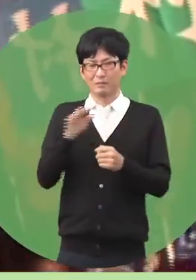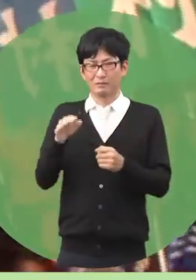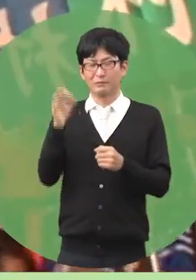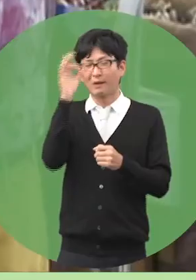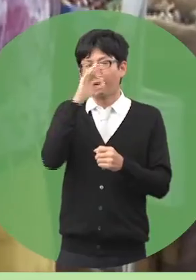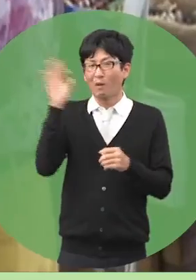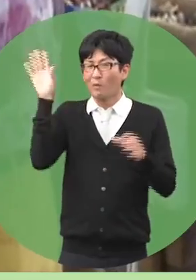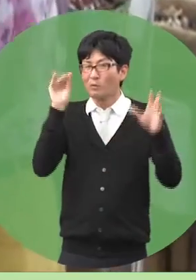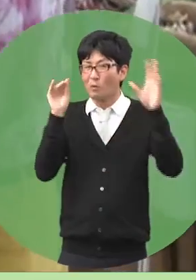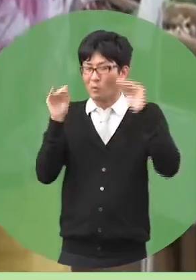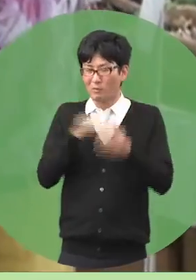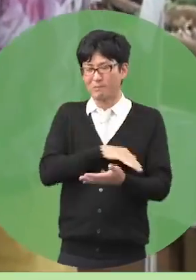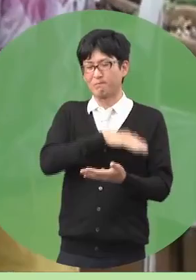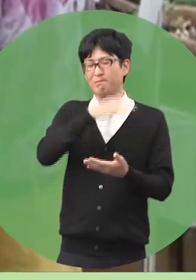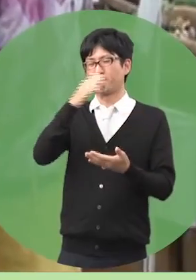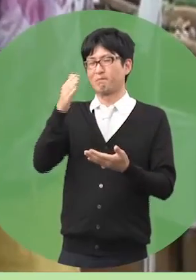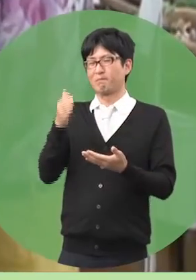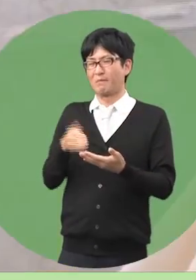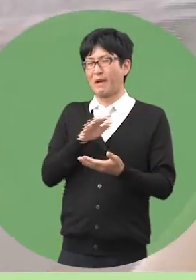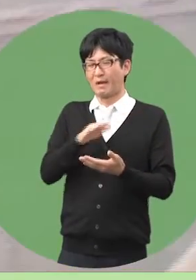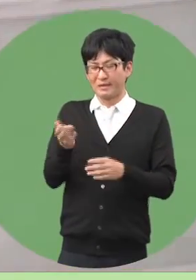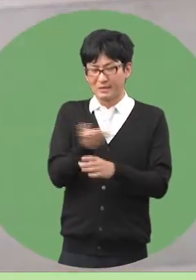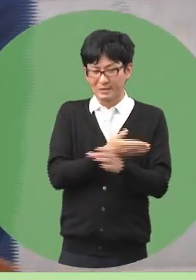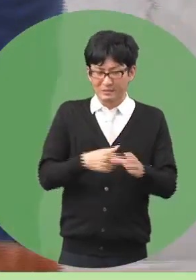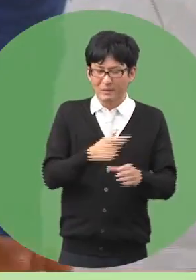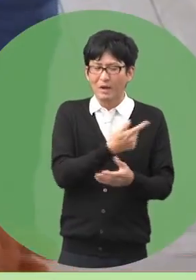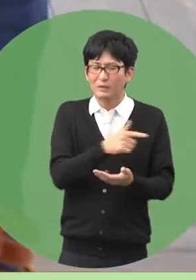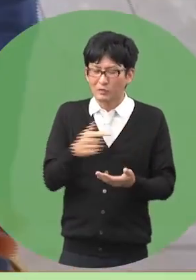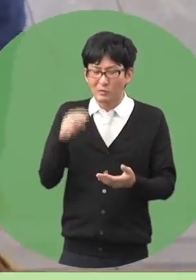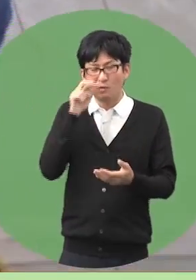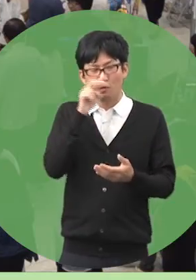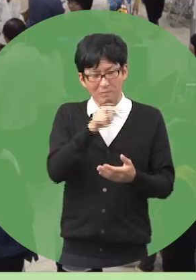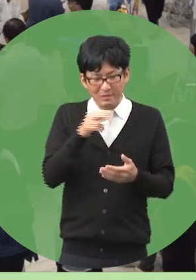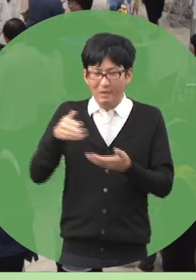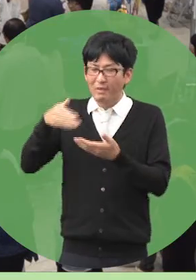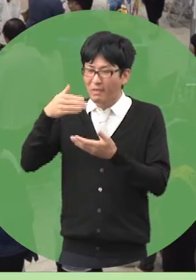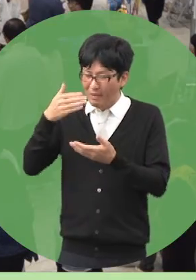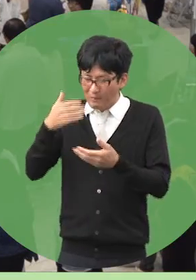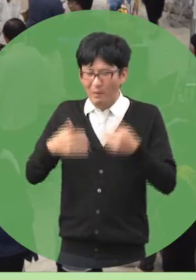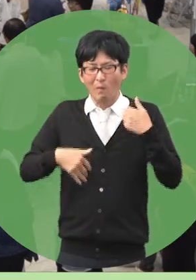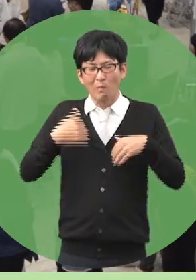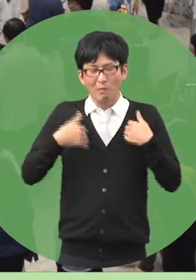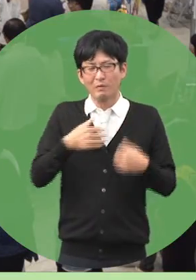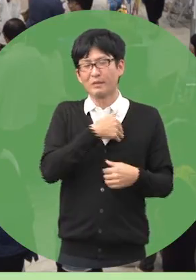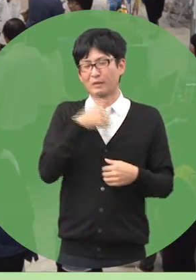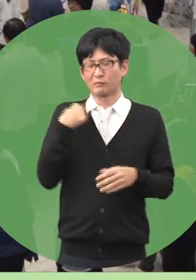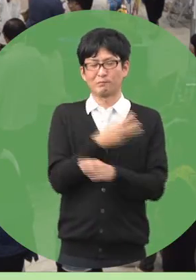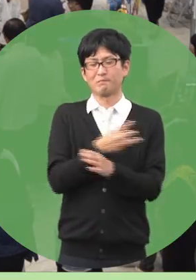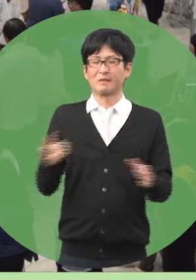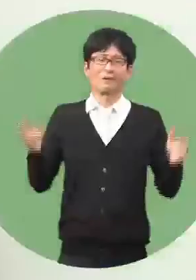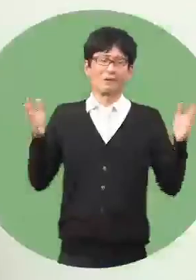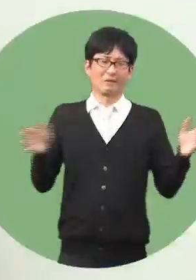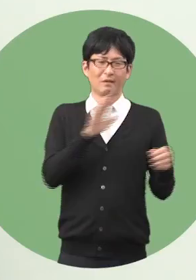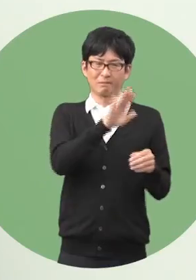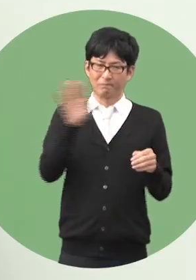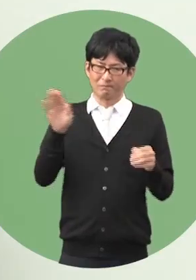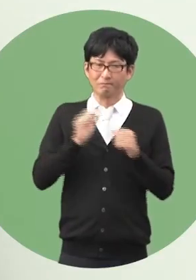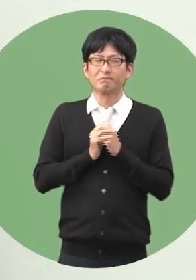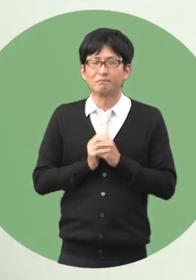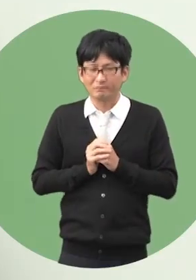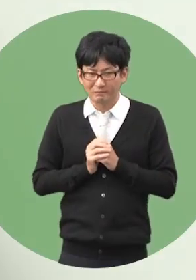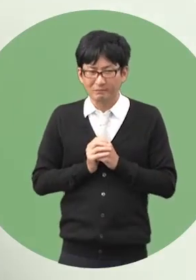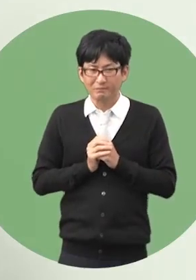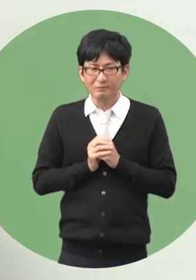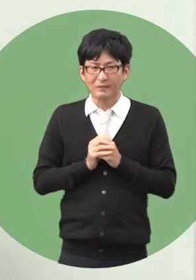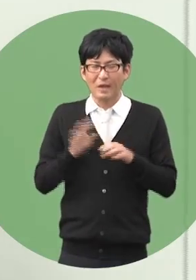充実し、まさに島々の彩りを見て食べて感じられる3日間となっています。